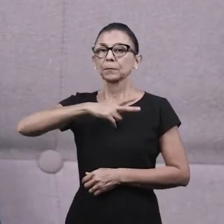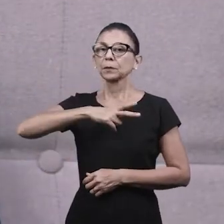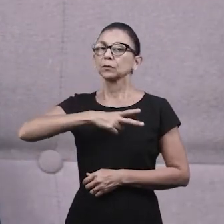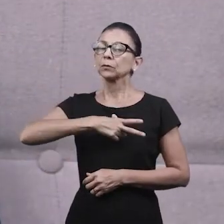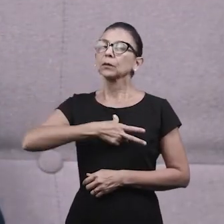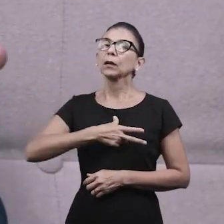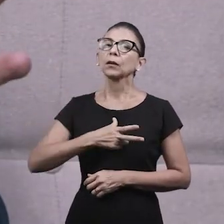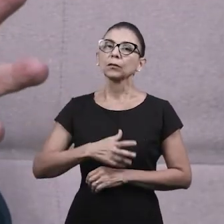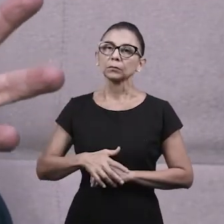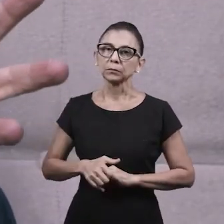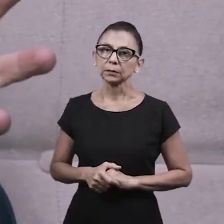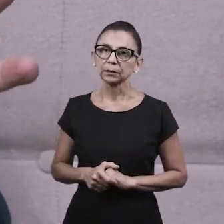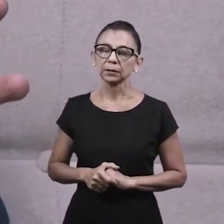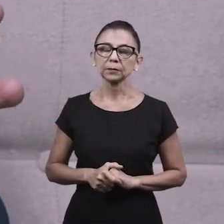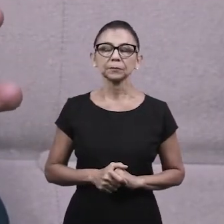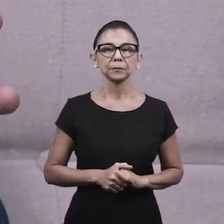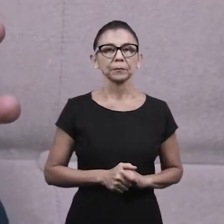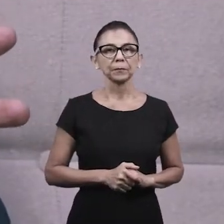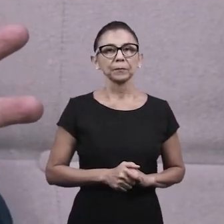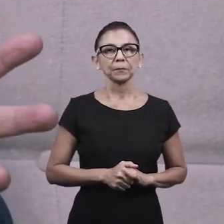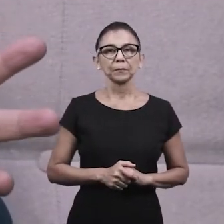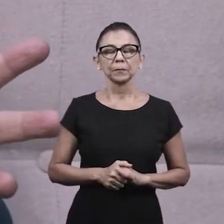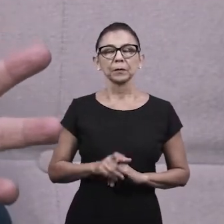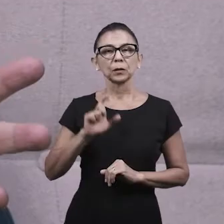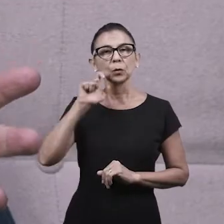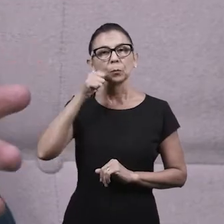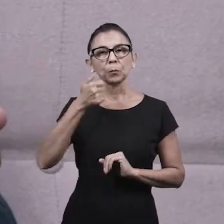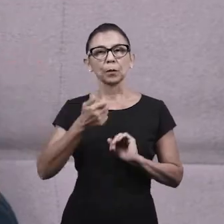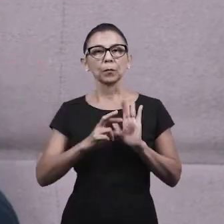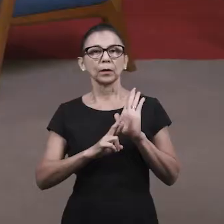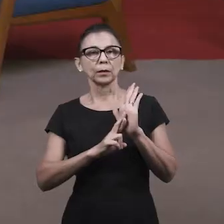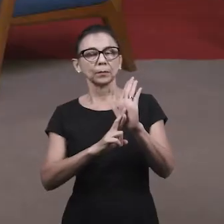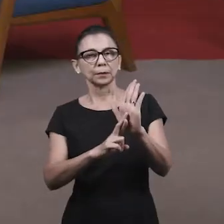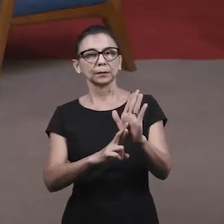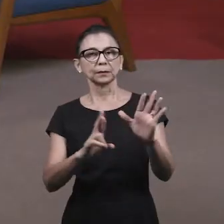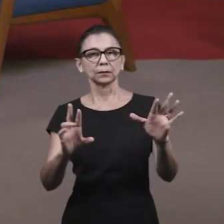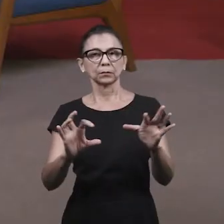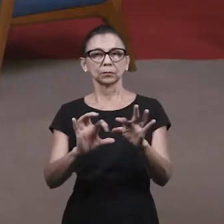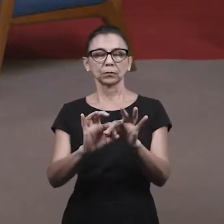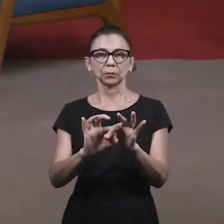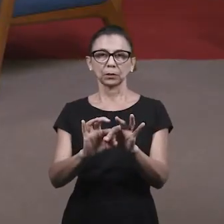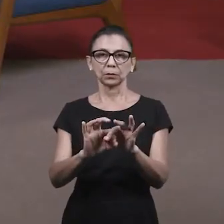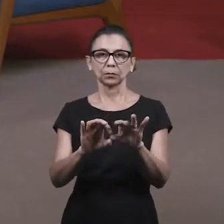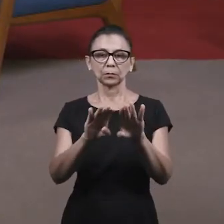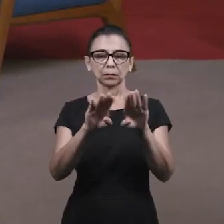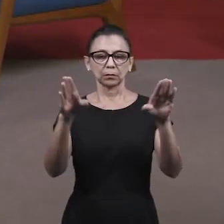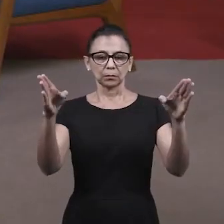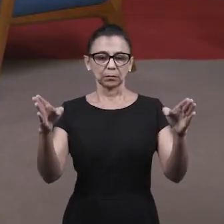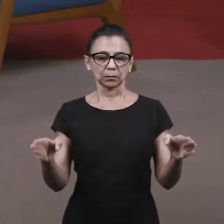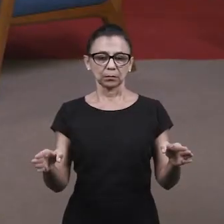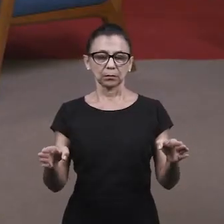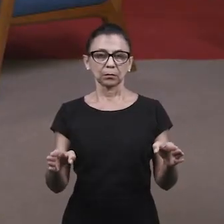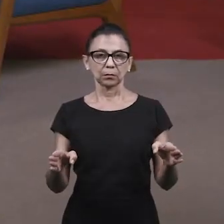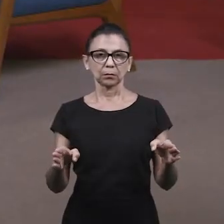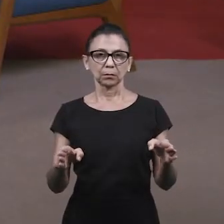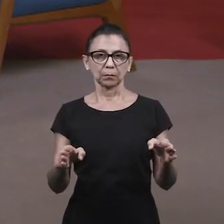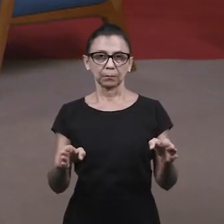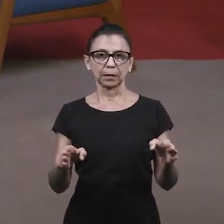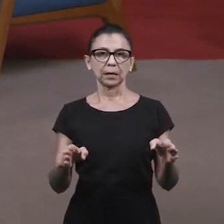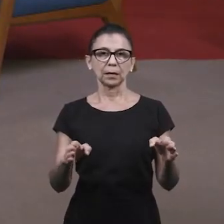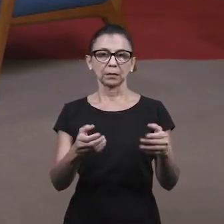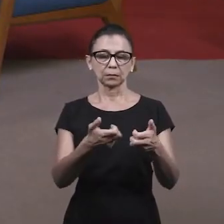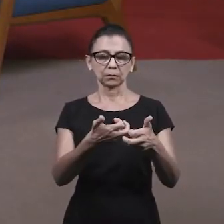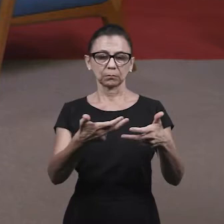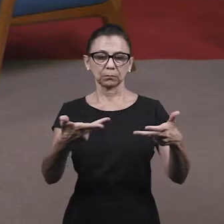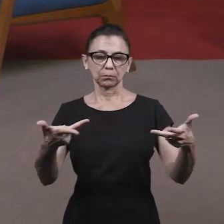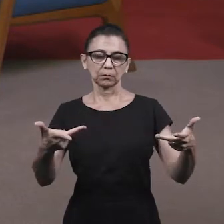c'est la communion. La table parle de la communion. Les deux communions, exactement. Là, c'est déjà dans le